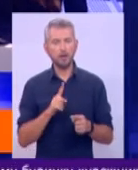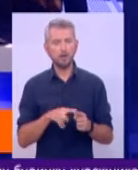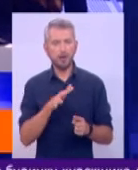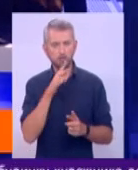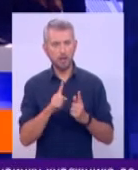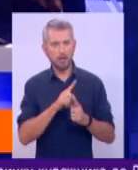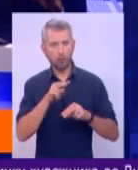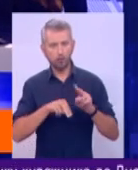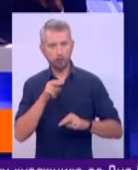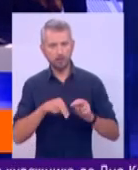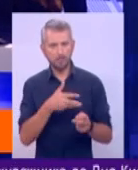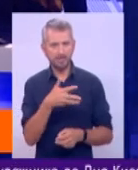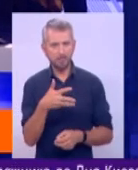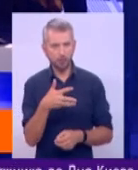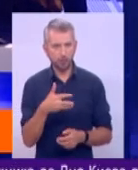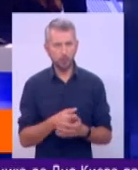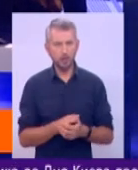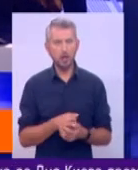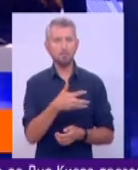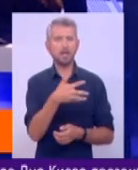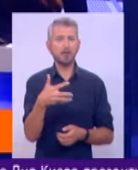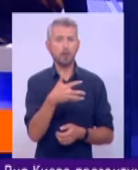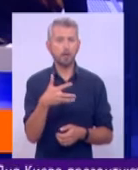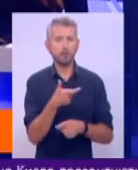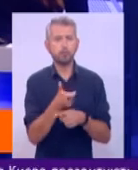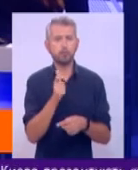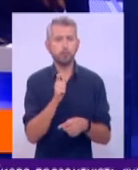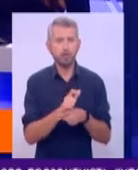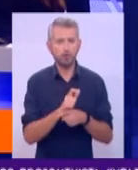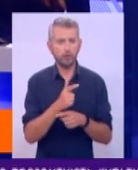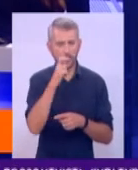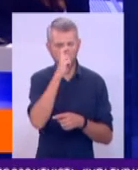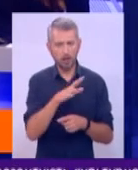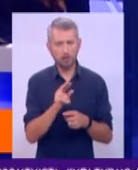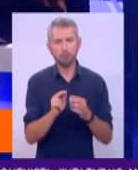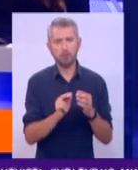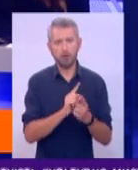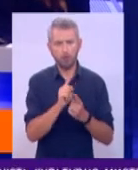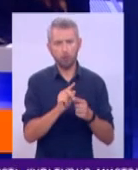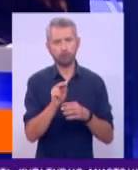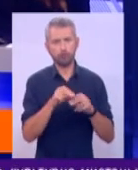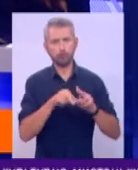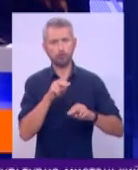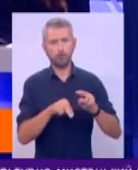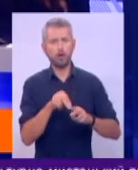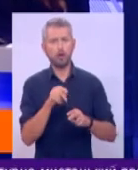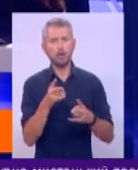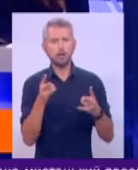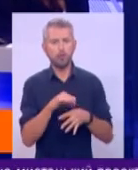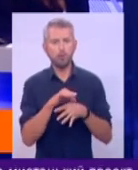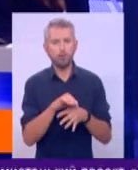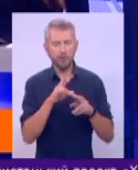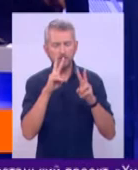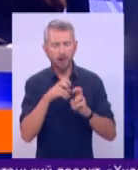реконструкції 5-поверхівок. 5-поверхівки в більшості країн реконструюються. Треба провести аналіз,